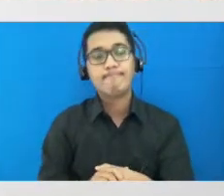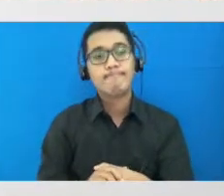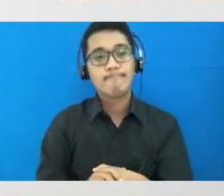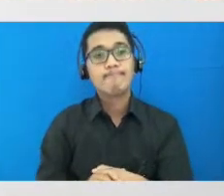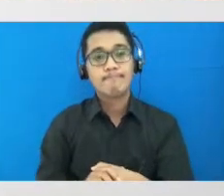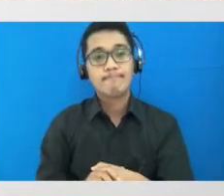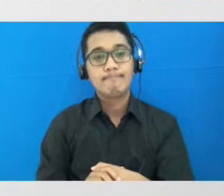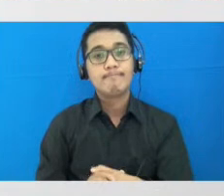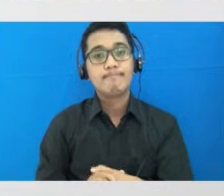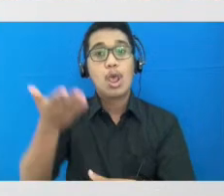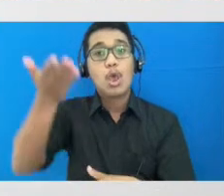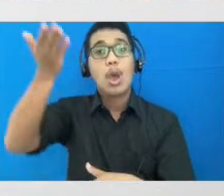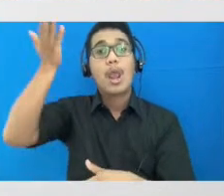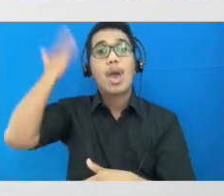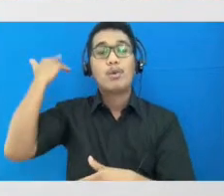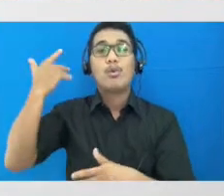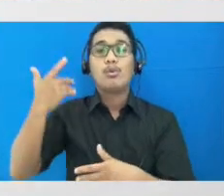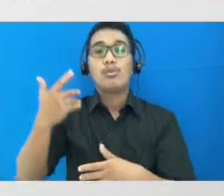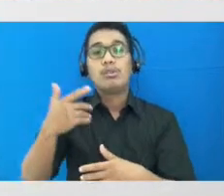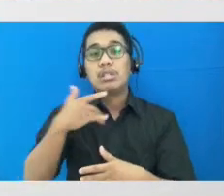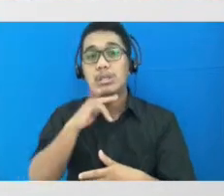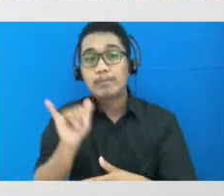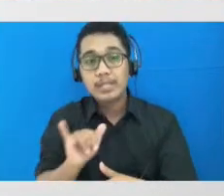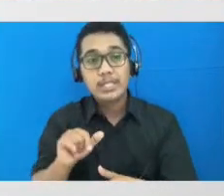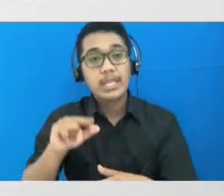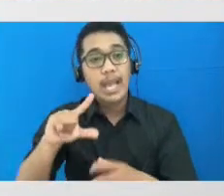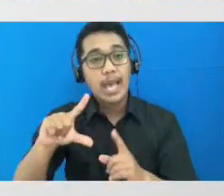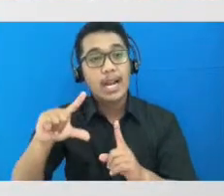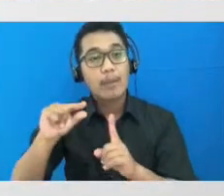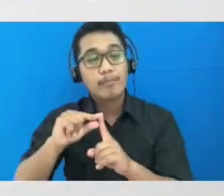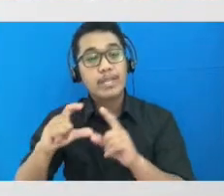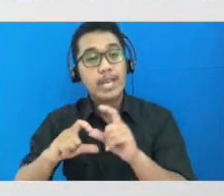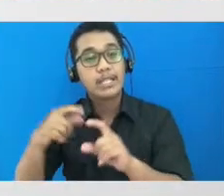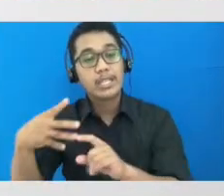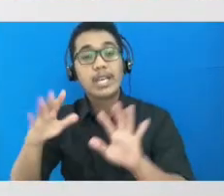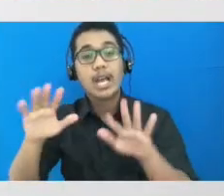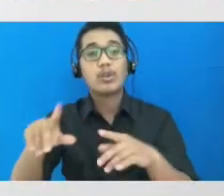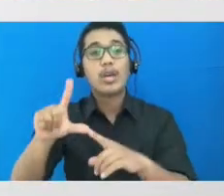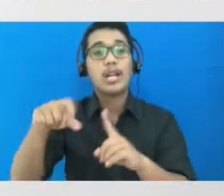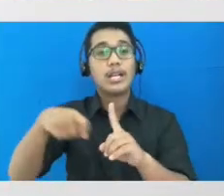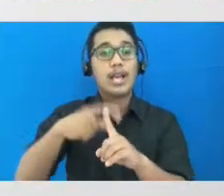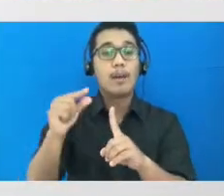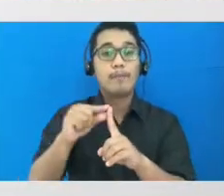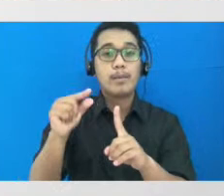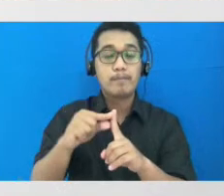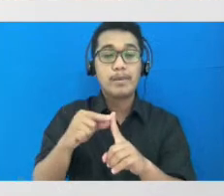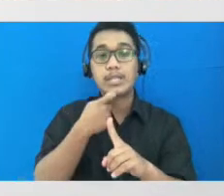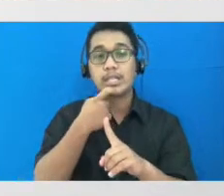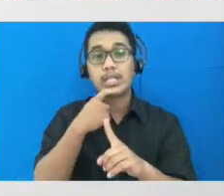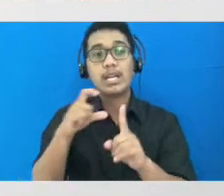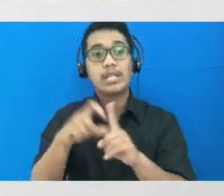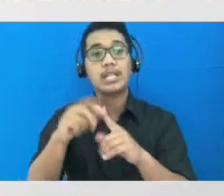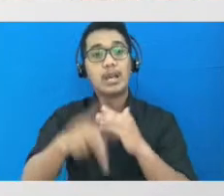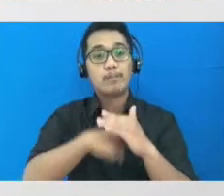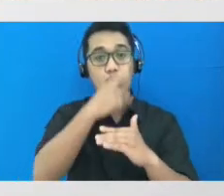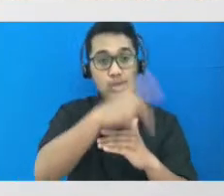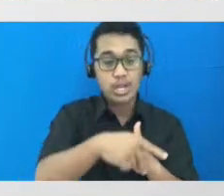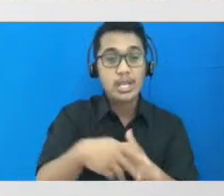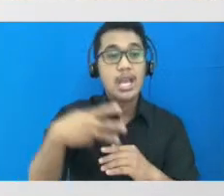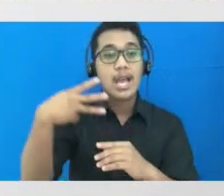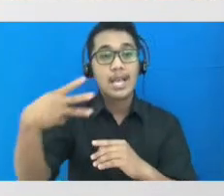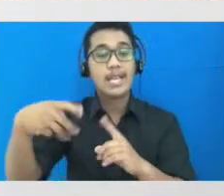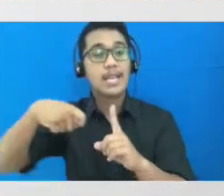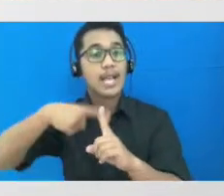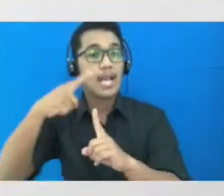yang lama-lama, kalau ngurut dari yang paling bawah, dari LPSL, KPP pernah bocor terkait data-data proyek, IKTP juga